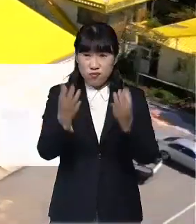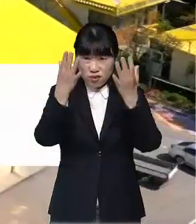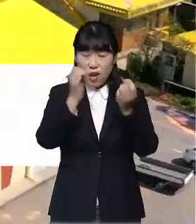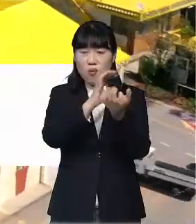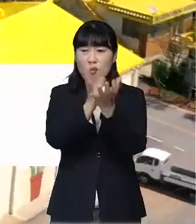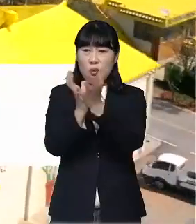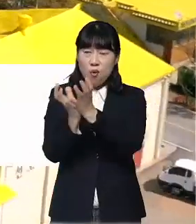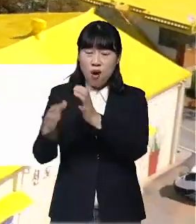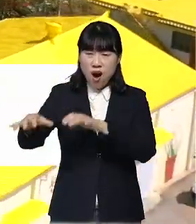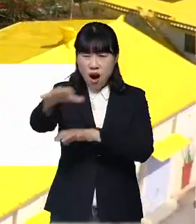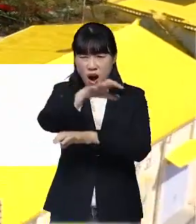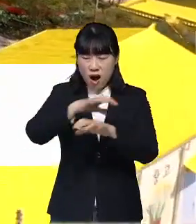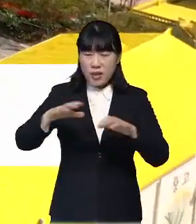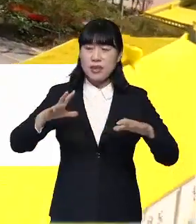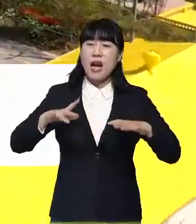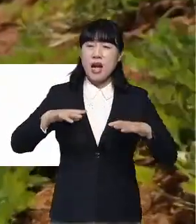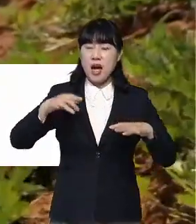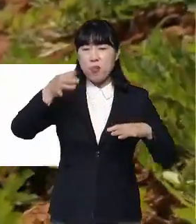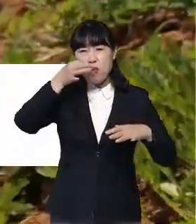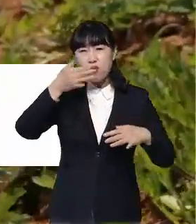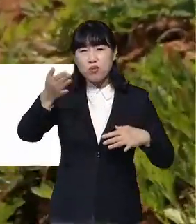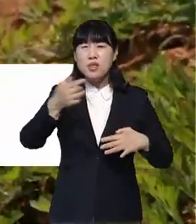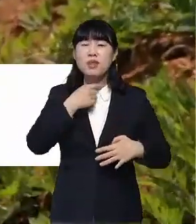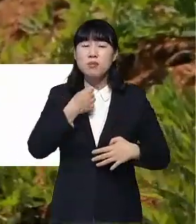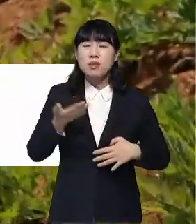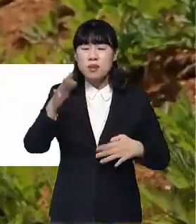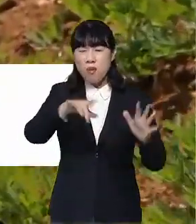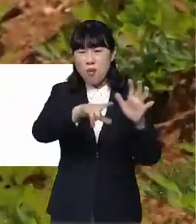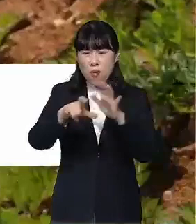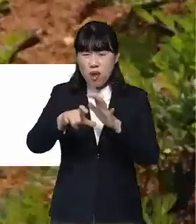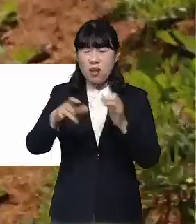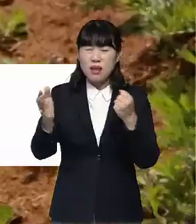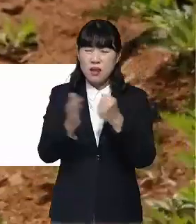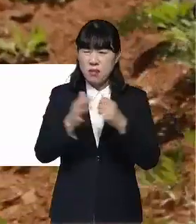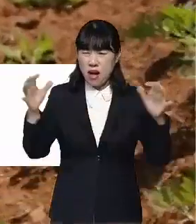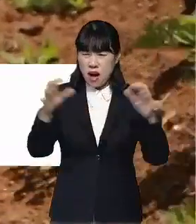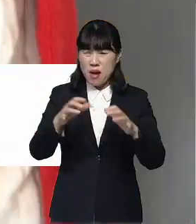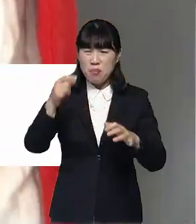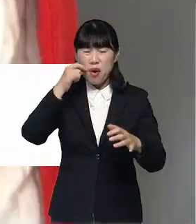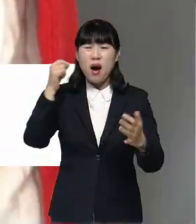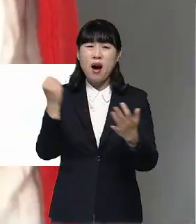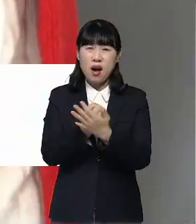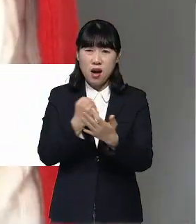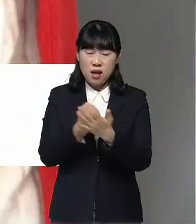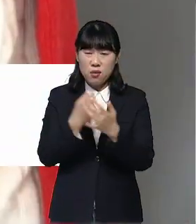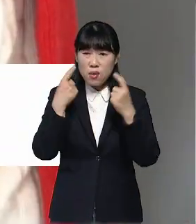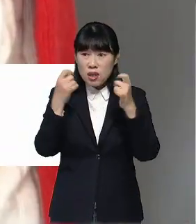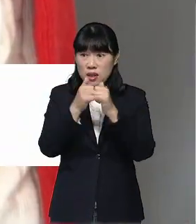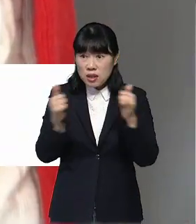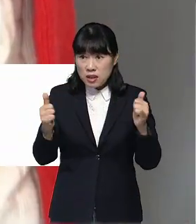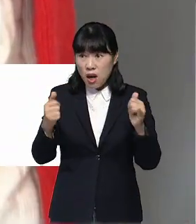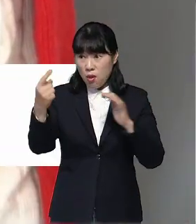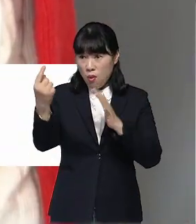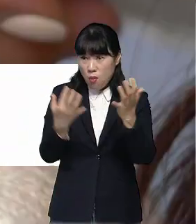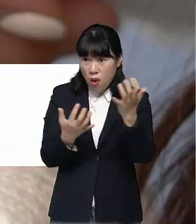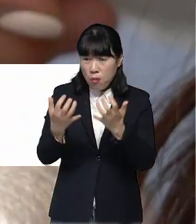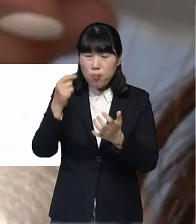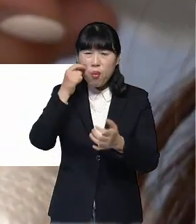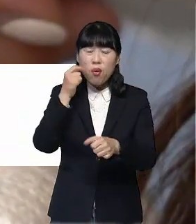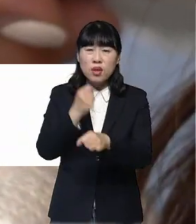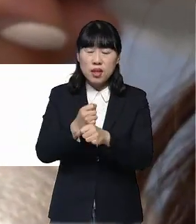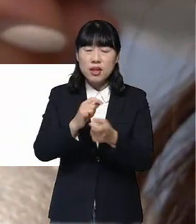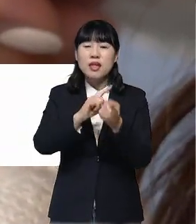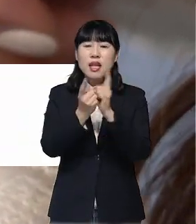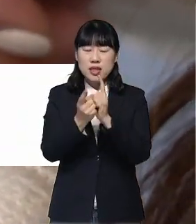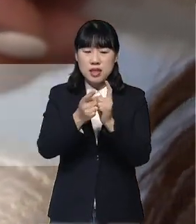물든 섬마을을 뽐내고 싶지만 코로나19가 못내 아쉽습니다. 관광객 방문 대신 온라인과 유튜브를